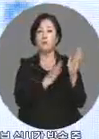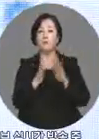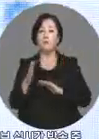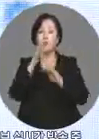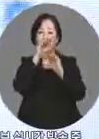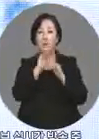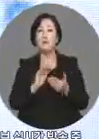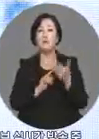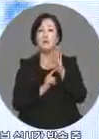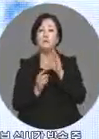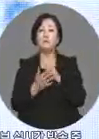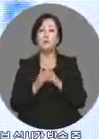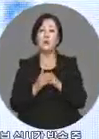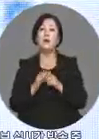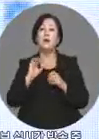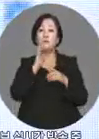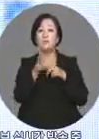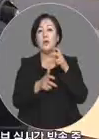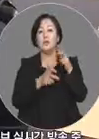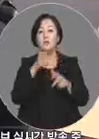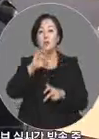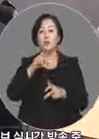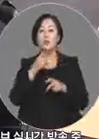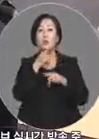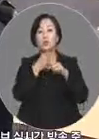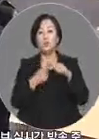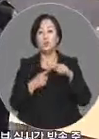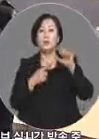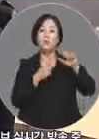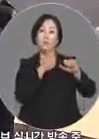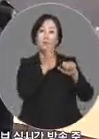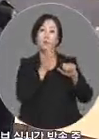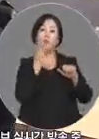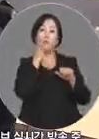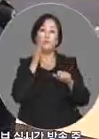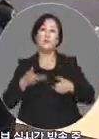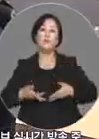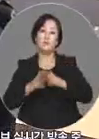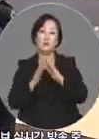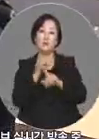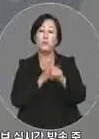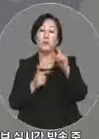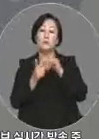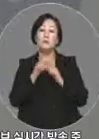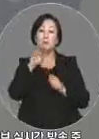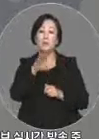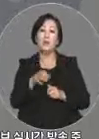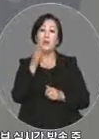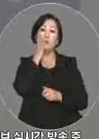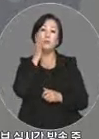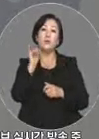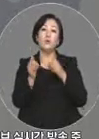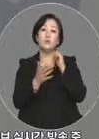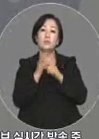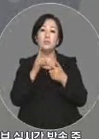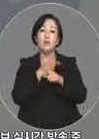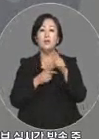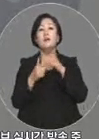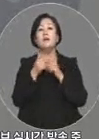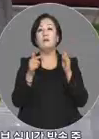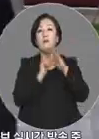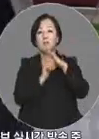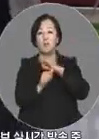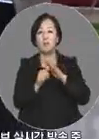이어졌습니다. 국내 산업용 수소의 절반 이상을 생산하는 울산에서 열리는 이 전시회는 수소도시 울산의